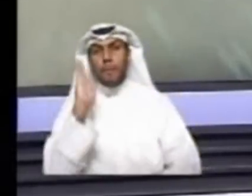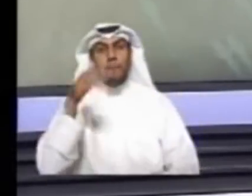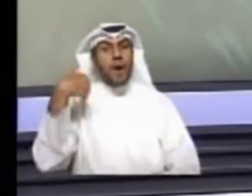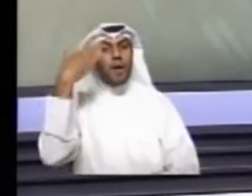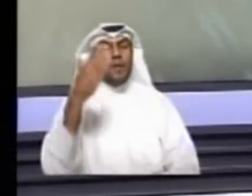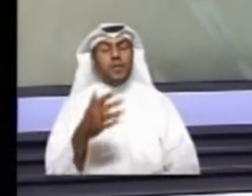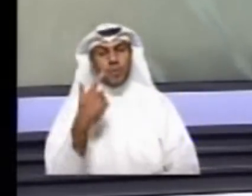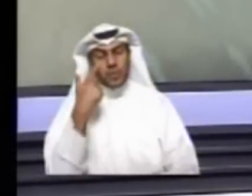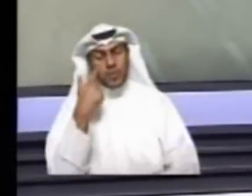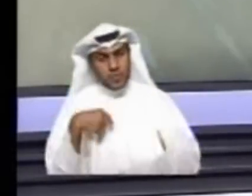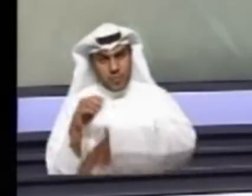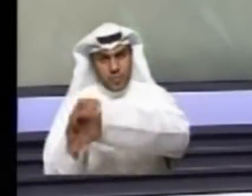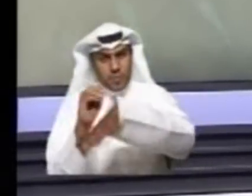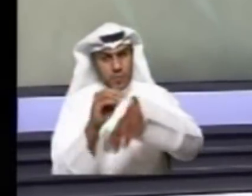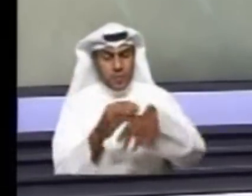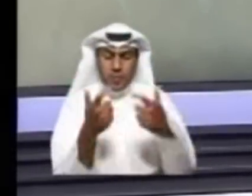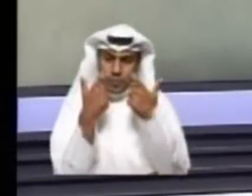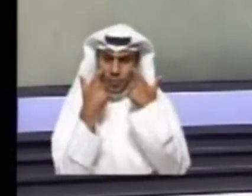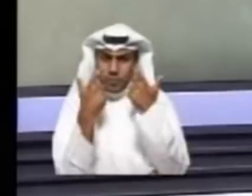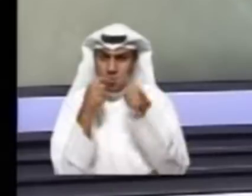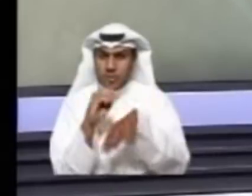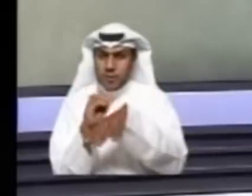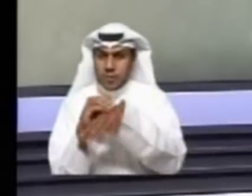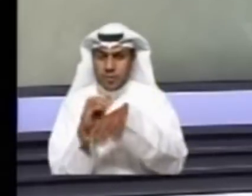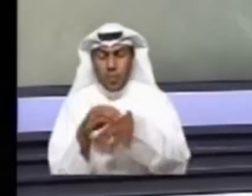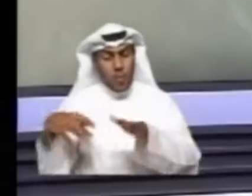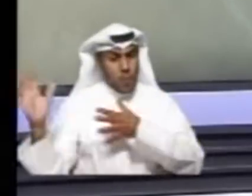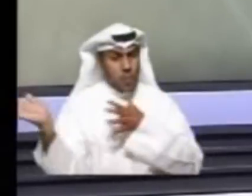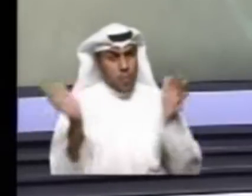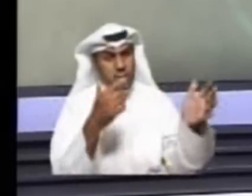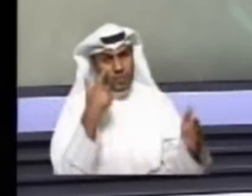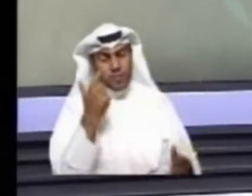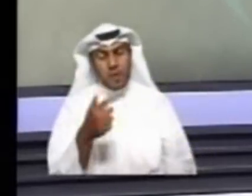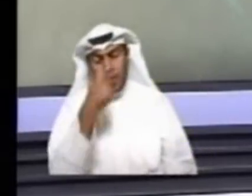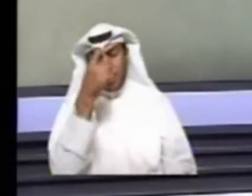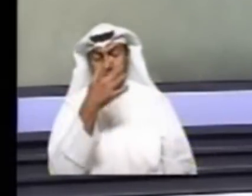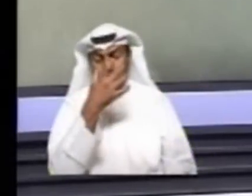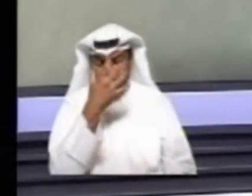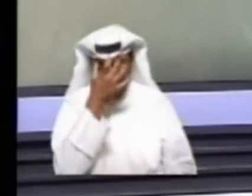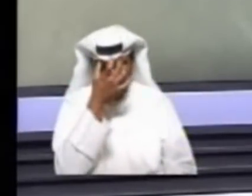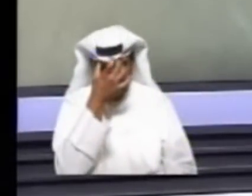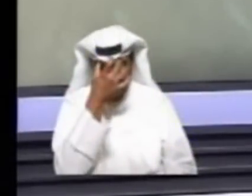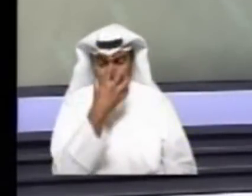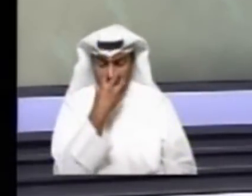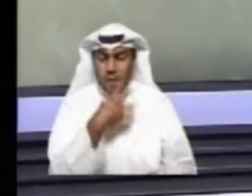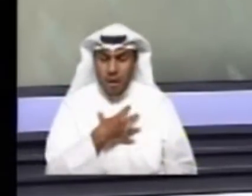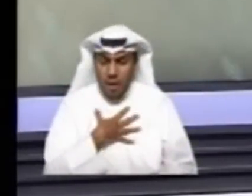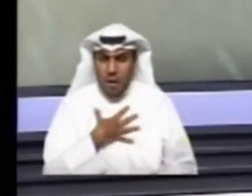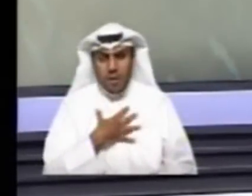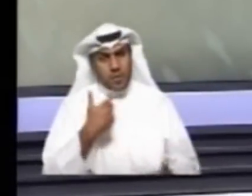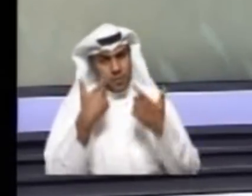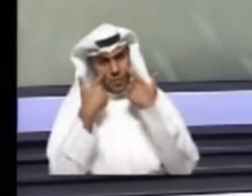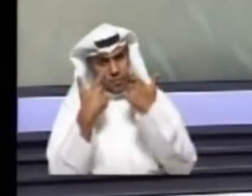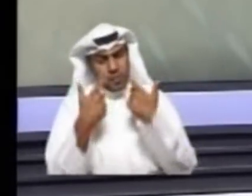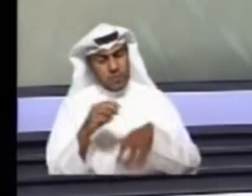المكشوفه لذلك نتمنى منكم اخذ الحيطه والحذر خلال هذه الاجواء ايضا اللي يعانون من امراض الربو والحساسيه نتمنى منهم اخذ الحيطه